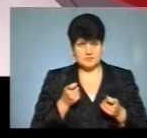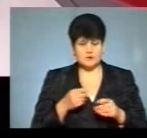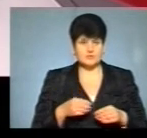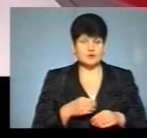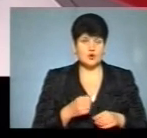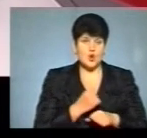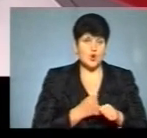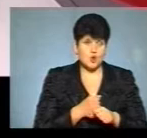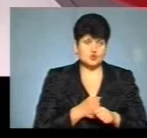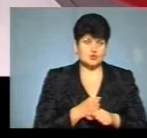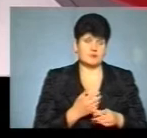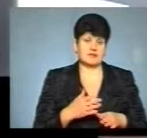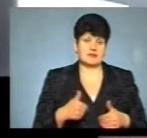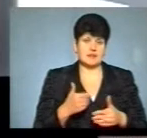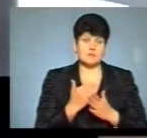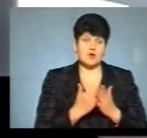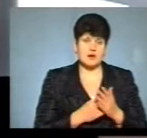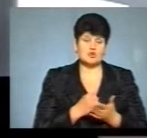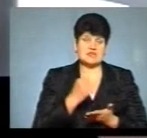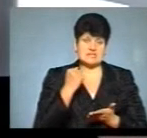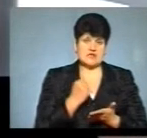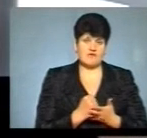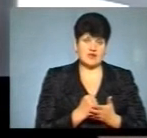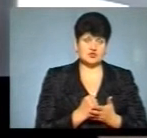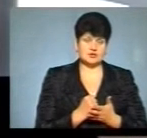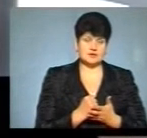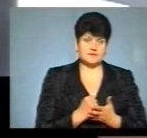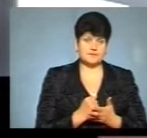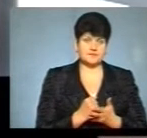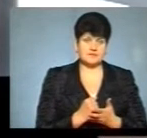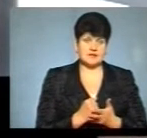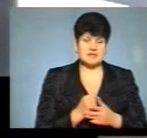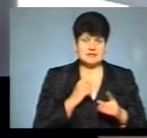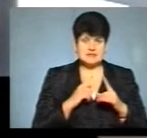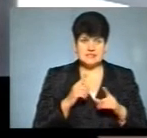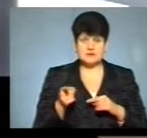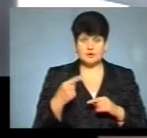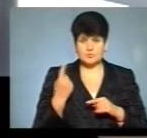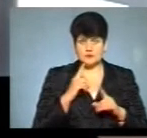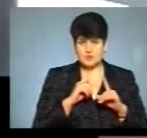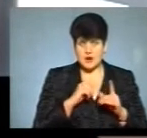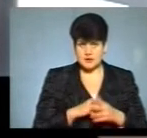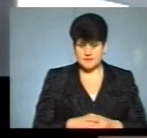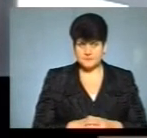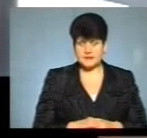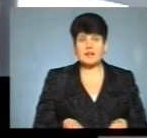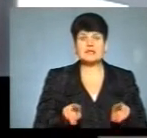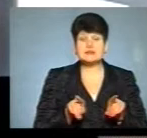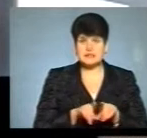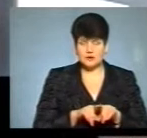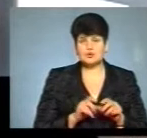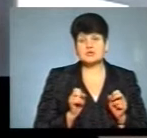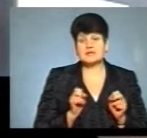розробили і подали програму на затвердження на чергову сесію Тернопільської обласної ради. Також ризики в